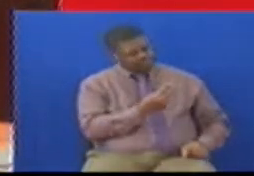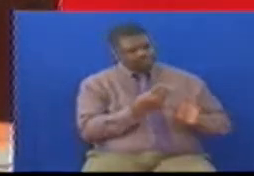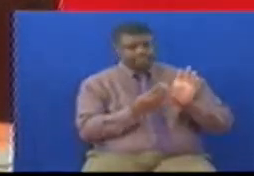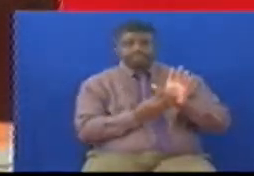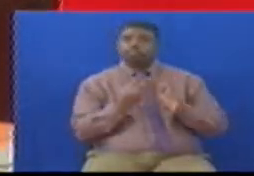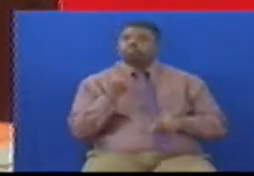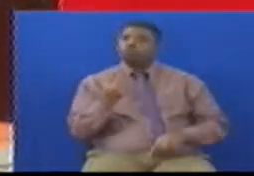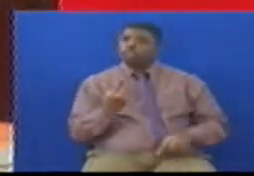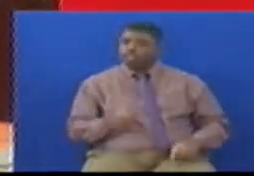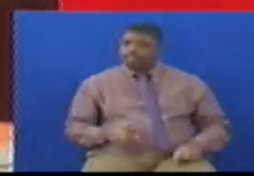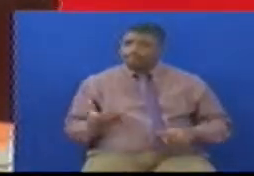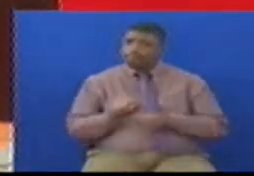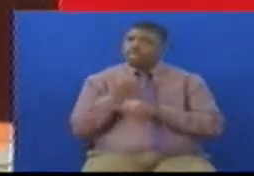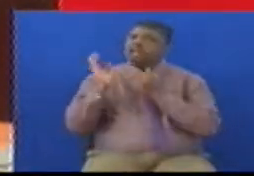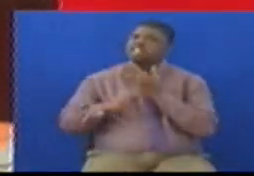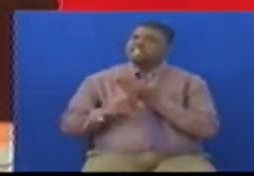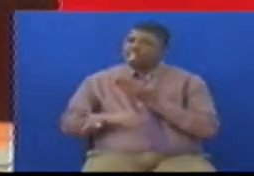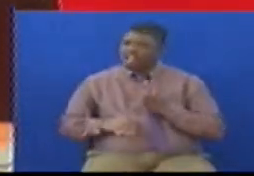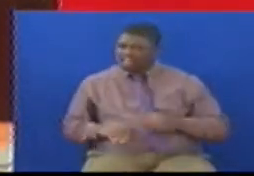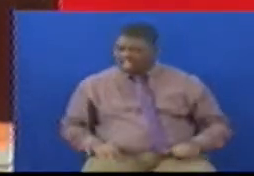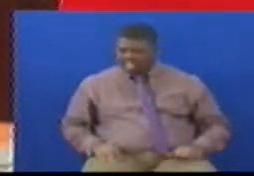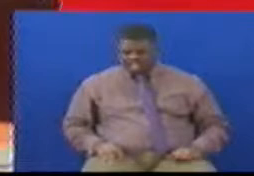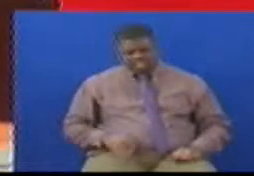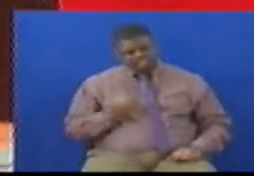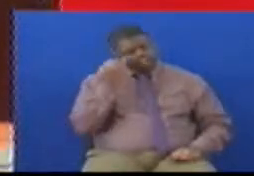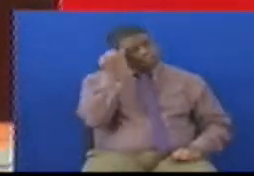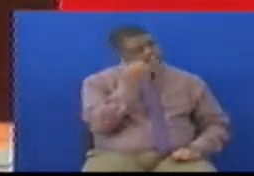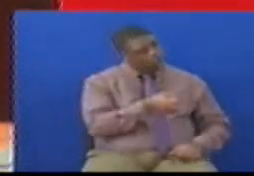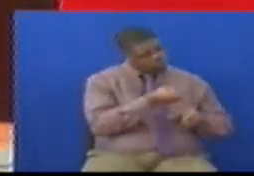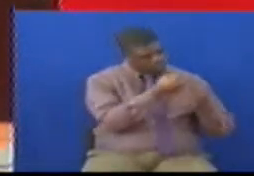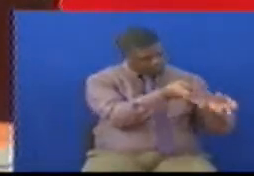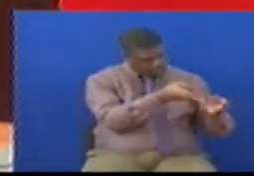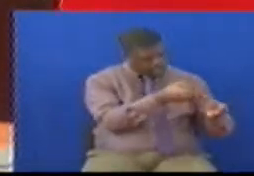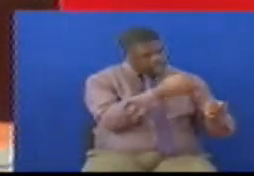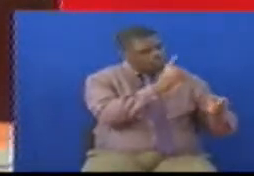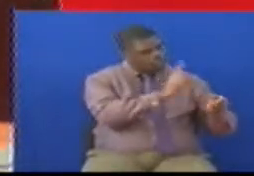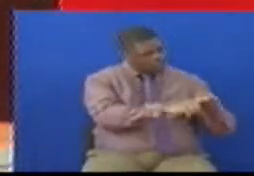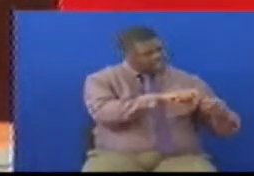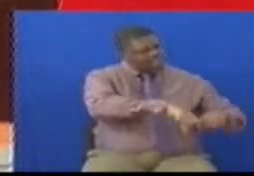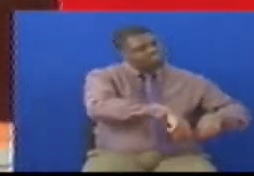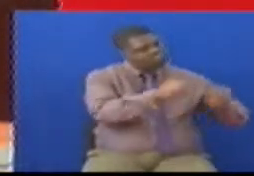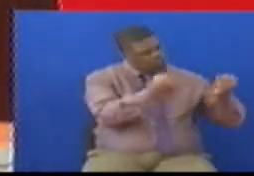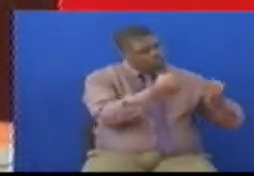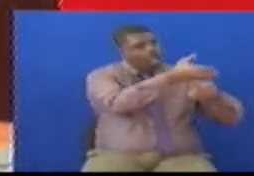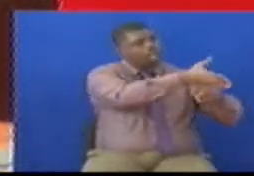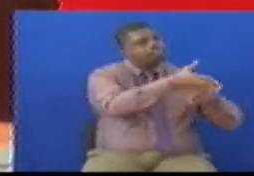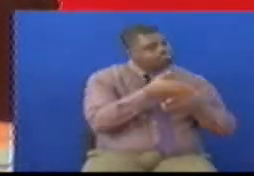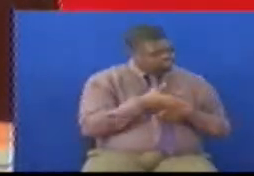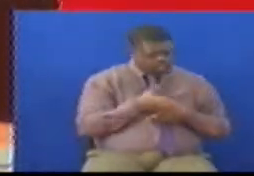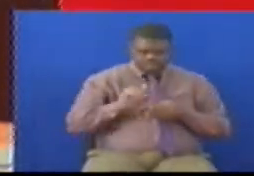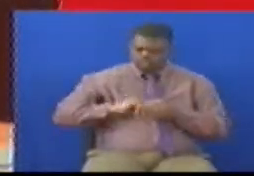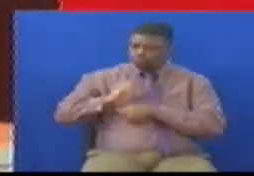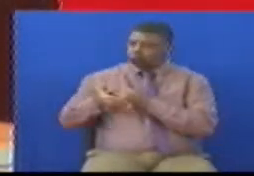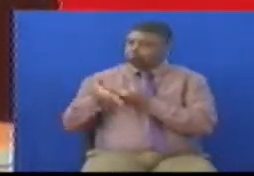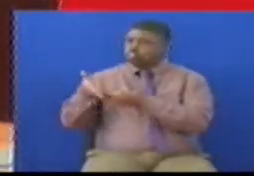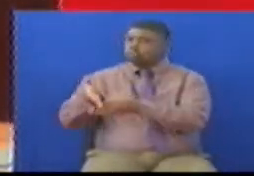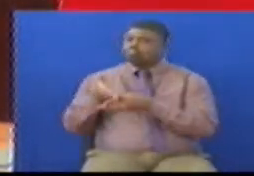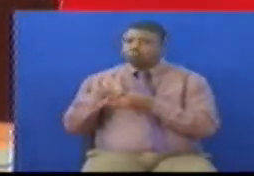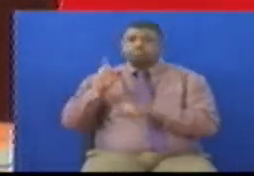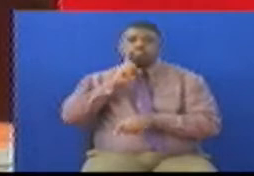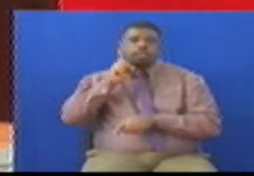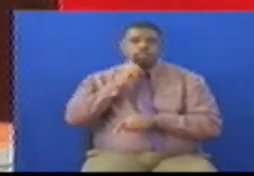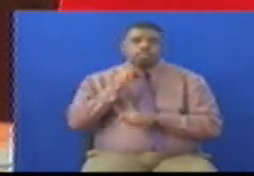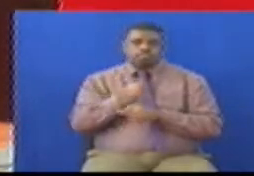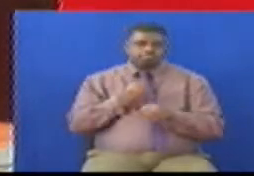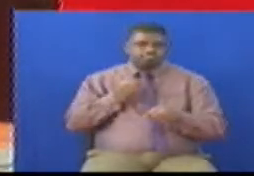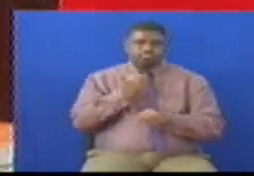kwa hasara. Mimi nilikuwa na shauri. Kwanza ni vyema kampuni ivunjwe, kutoa kampuni tanzu irudi kwenye kampuni mama ya